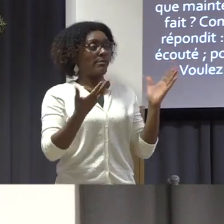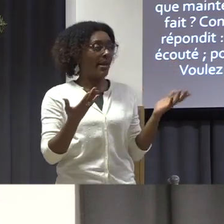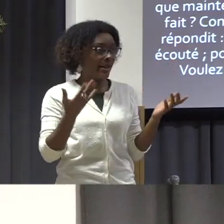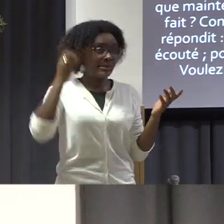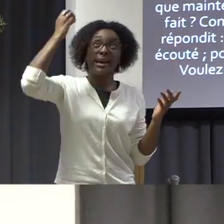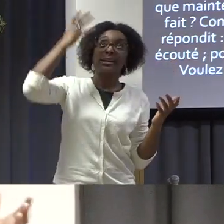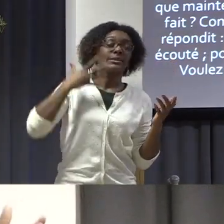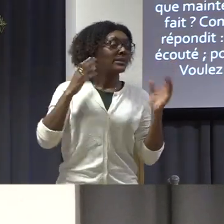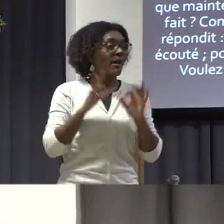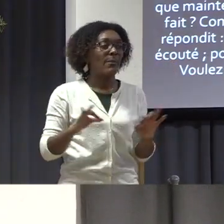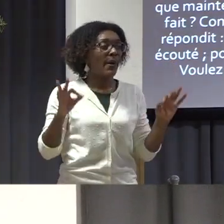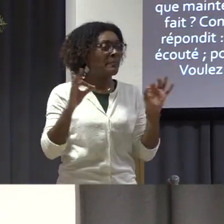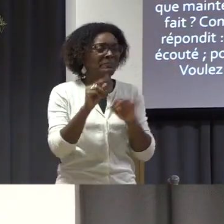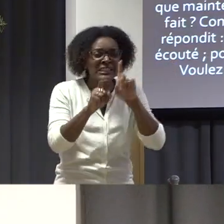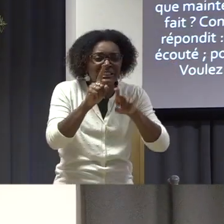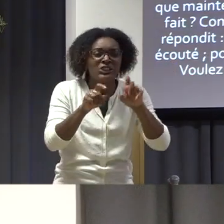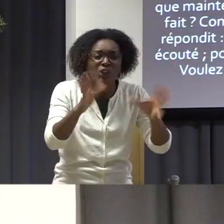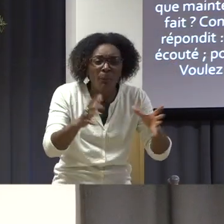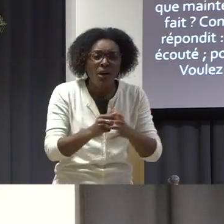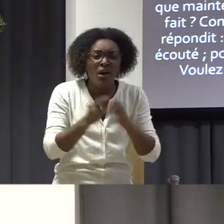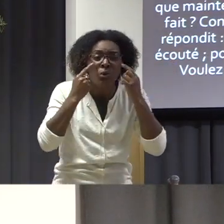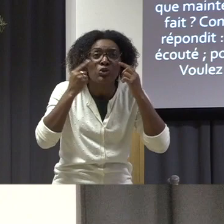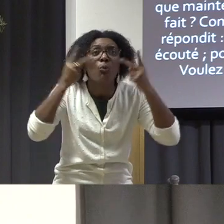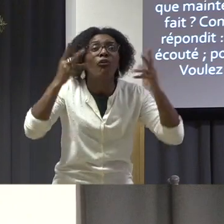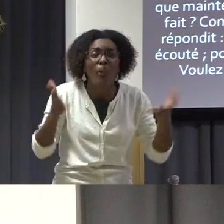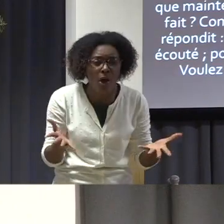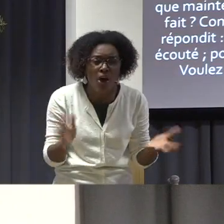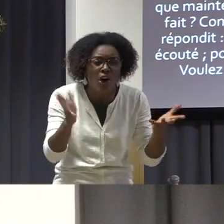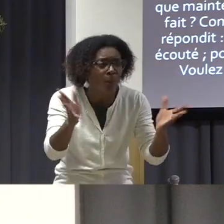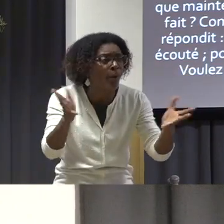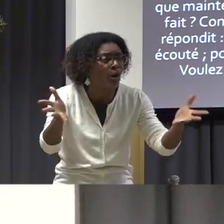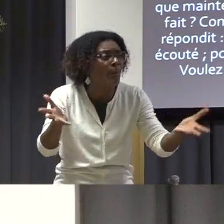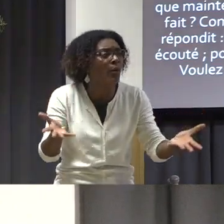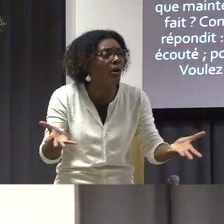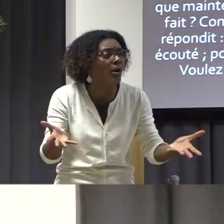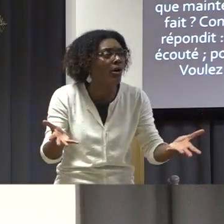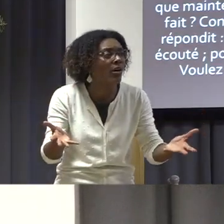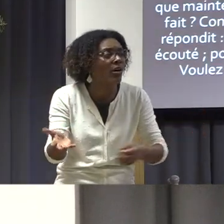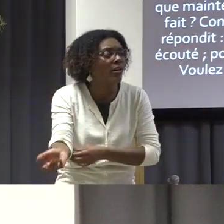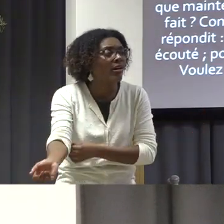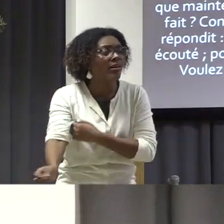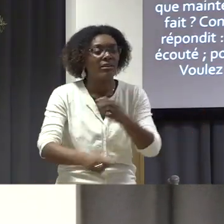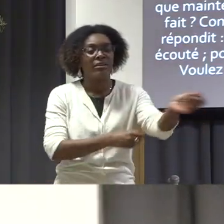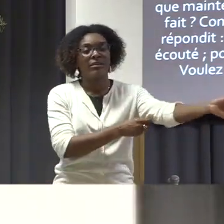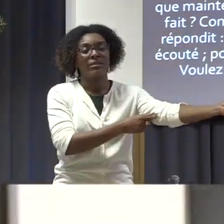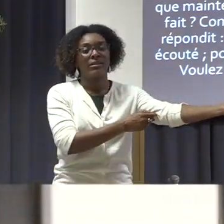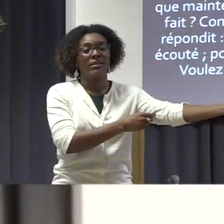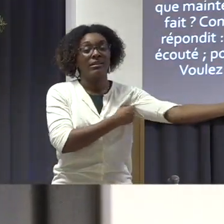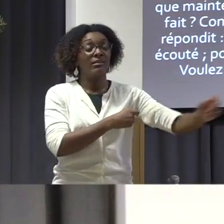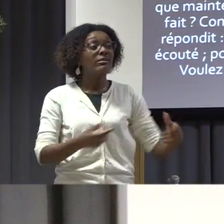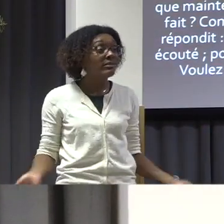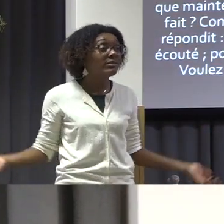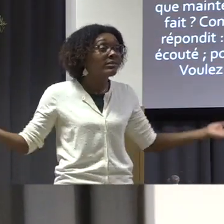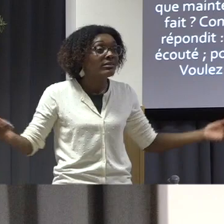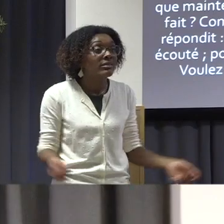que tu as t'il fait commenta-t-il ouvert les yeux est ce que est ce que tu es ce que je peux est-ce qu'on peut expliquer